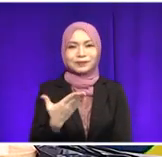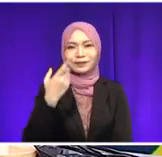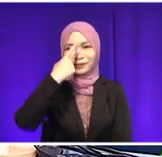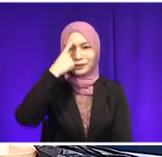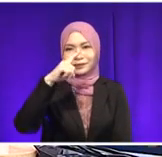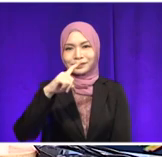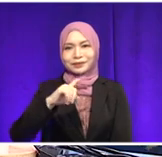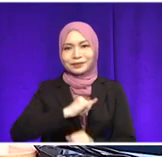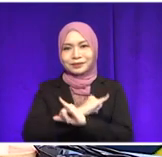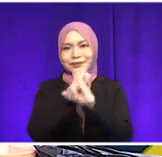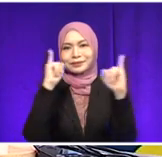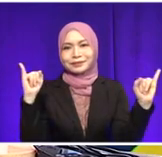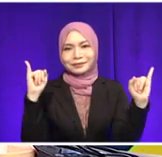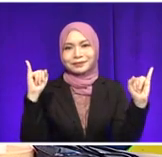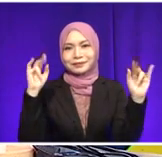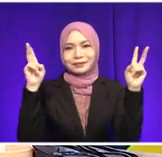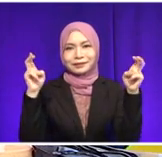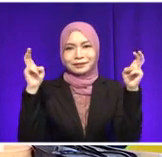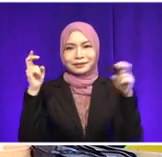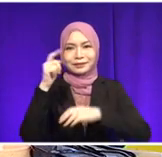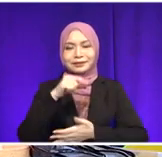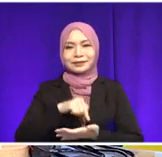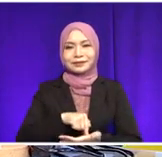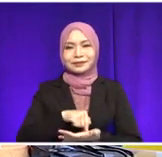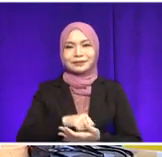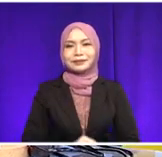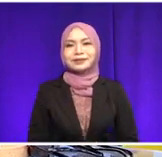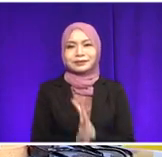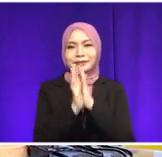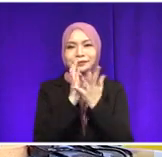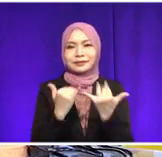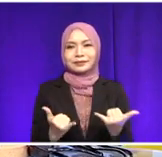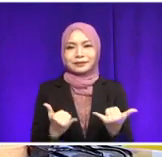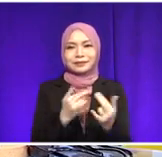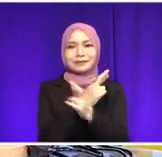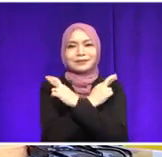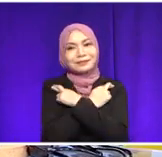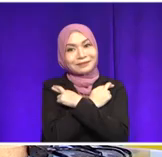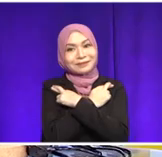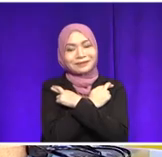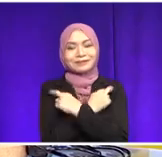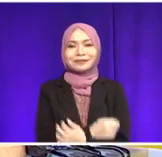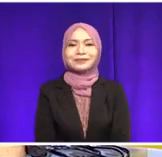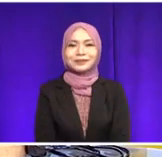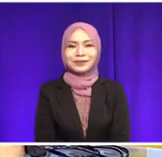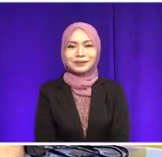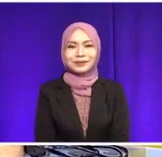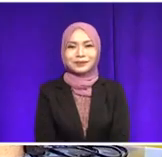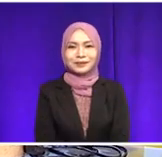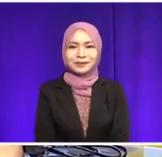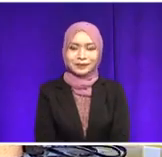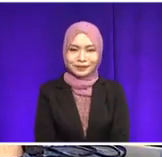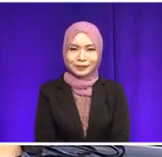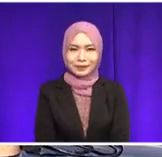paham lagi banyak ciri-ciri Project Brave Jadi sekarang ini kita akan berhenti berhak seketika dan kita akan kembali lagi